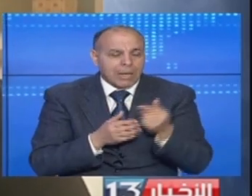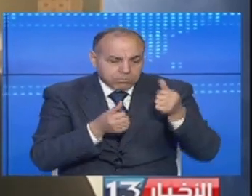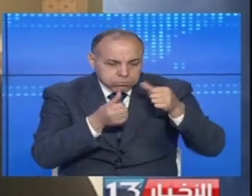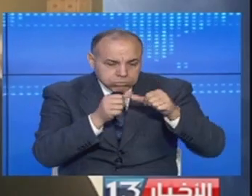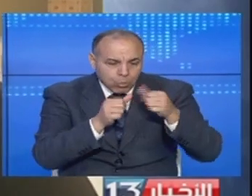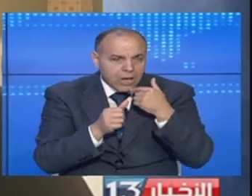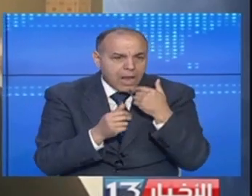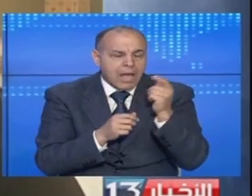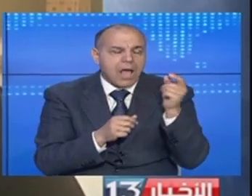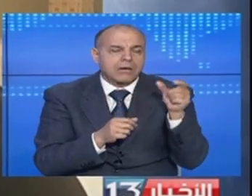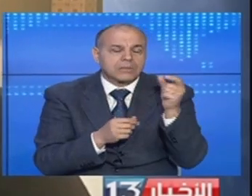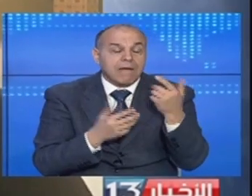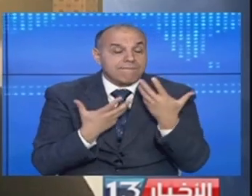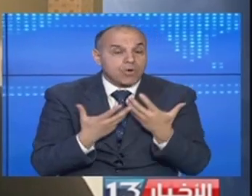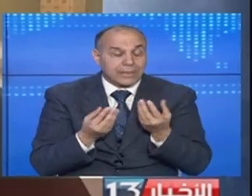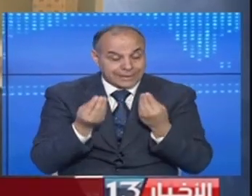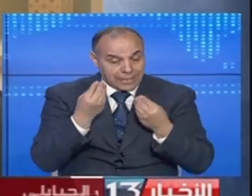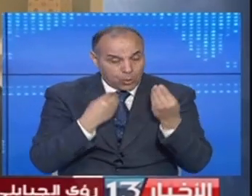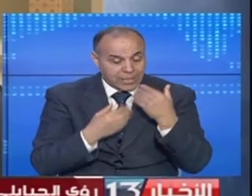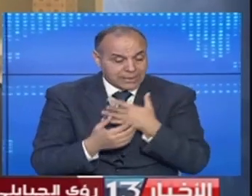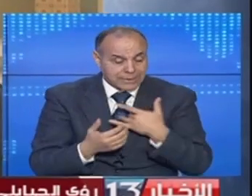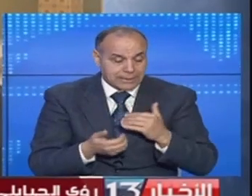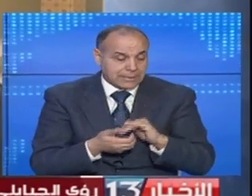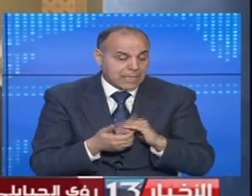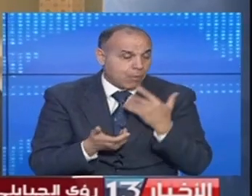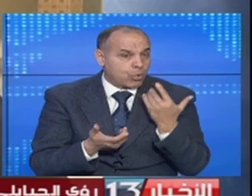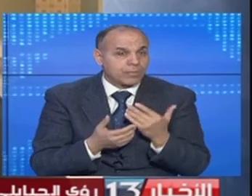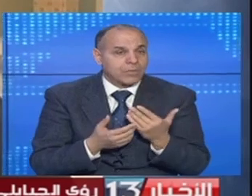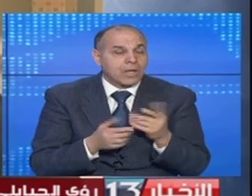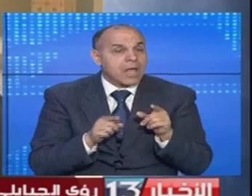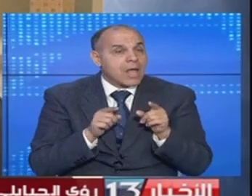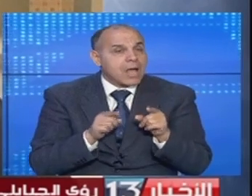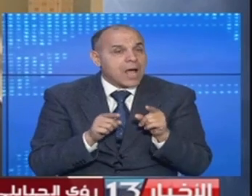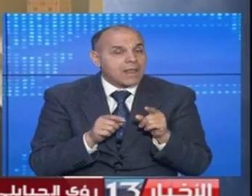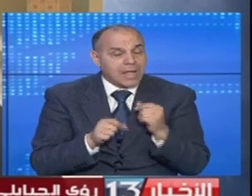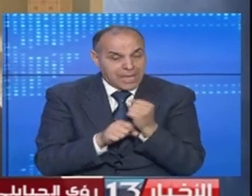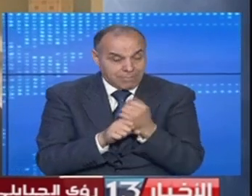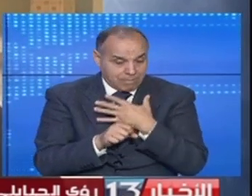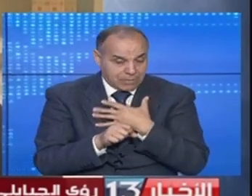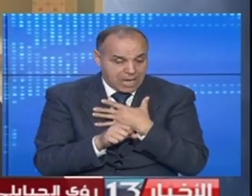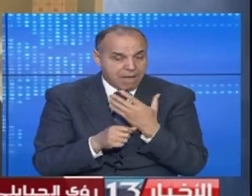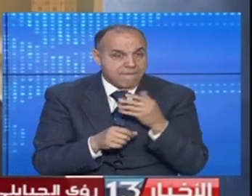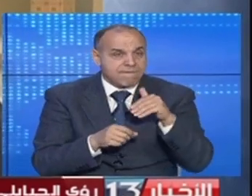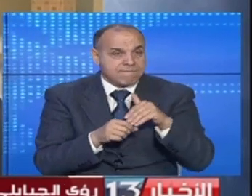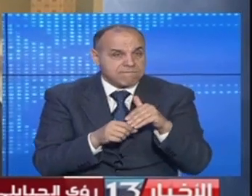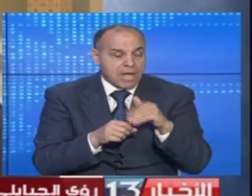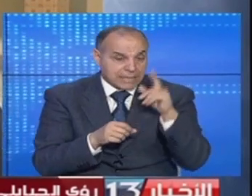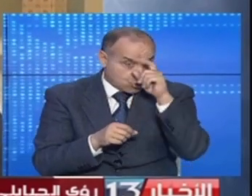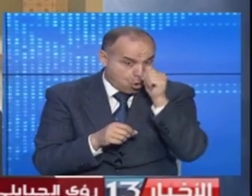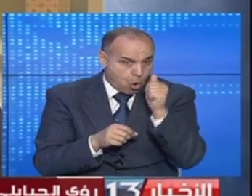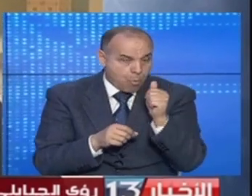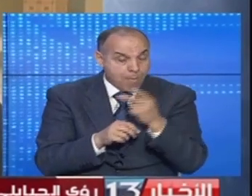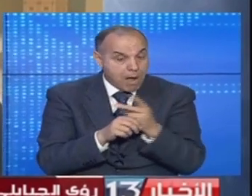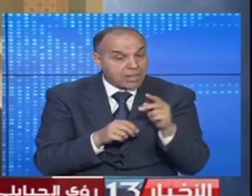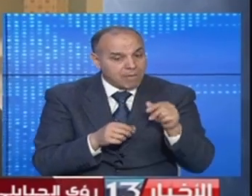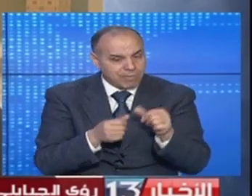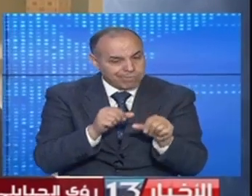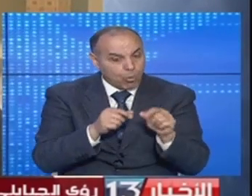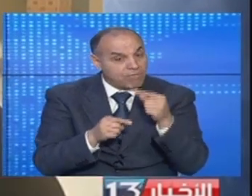طبيعه نحتاج لتكوين في السلامه اه بحكم اننا يعني فيها شويه صعوبه شويه مخاطر